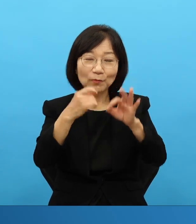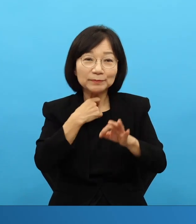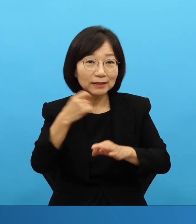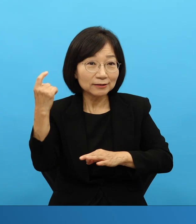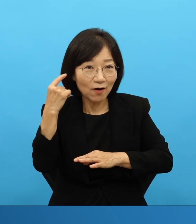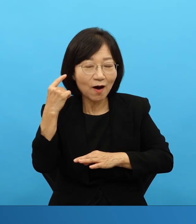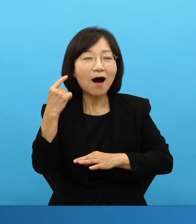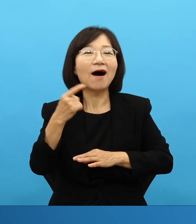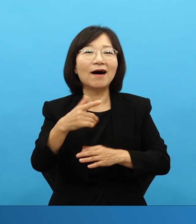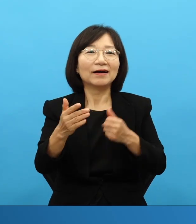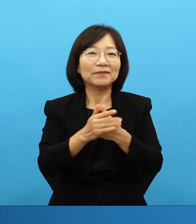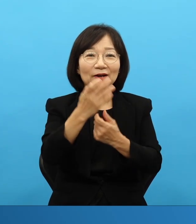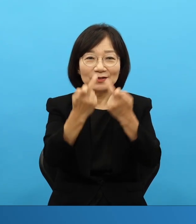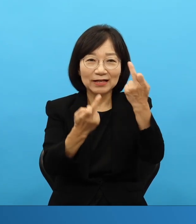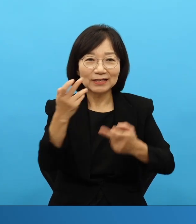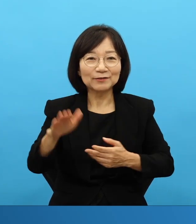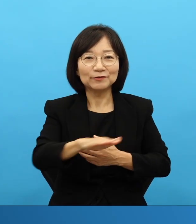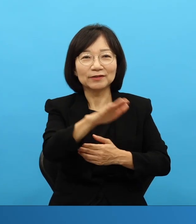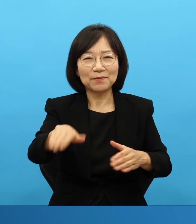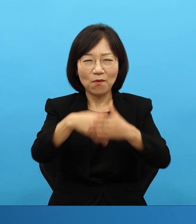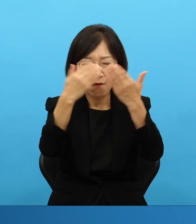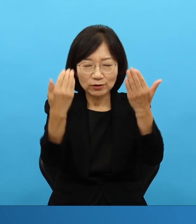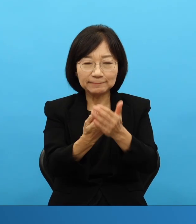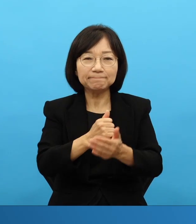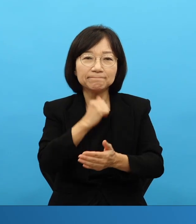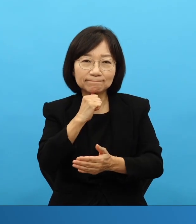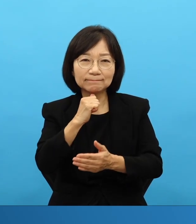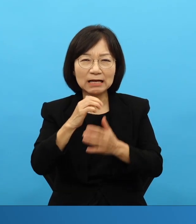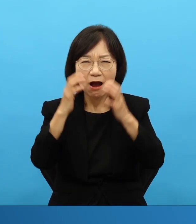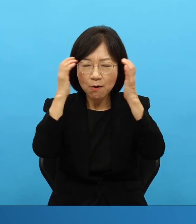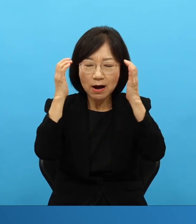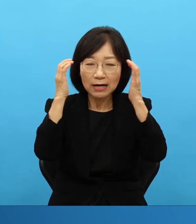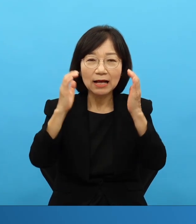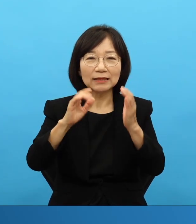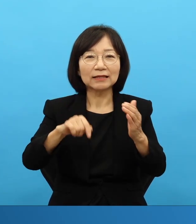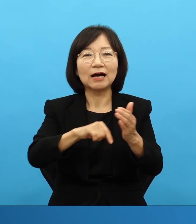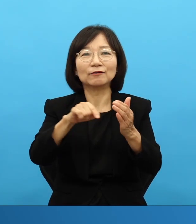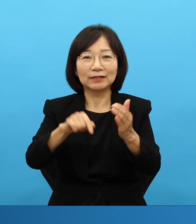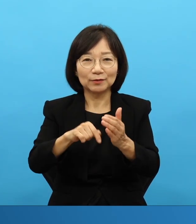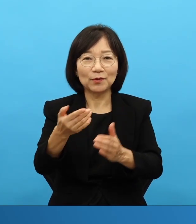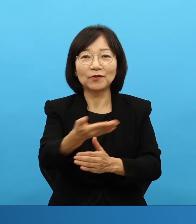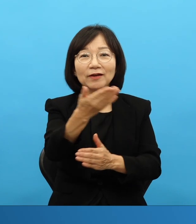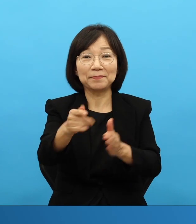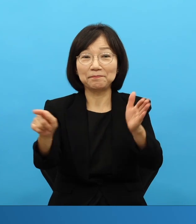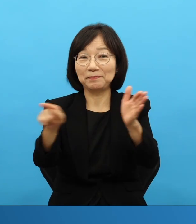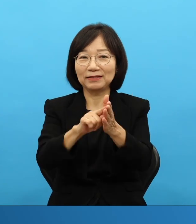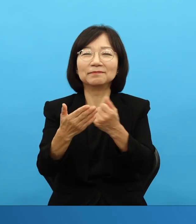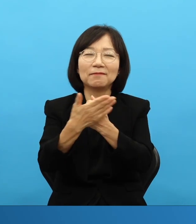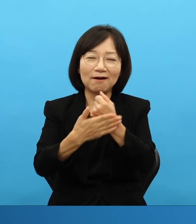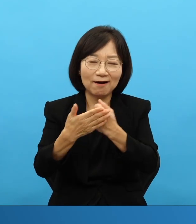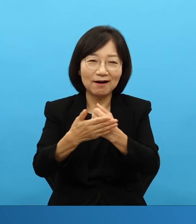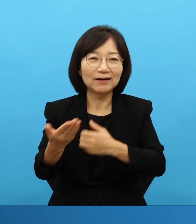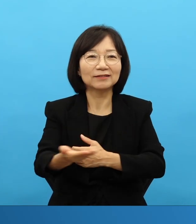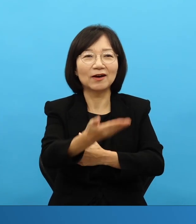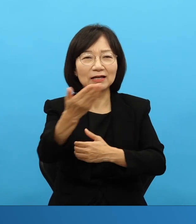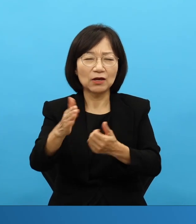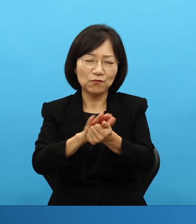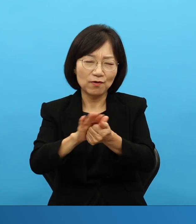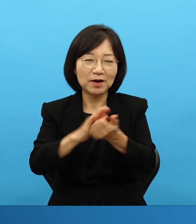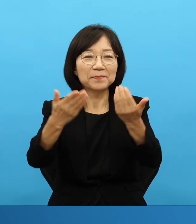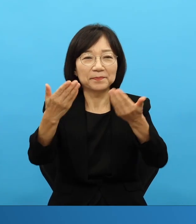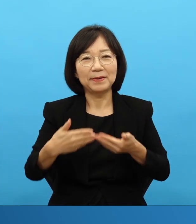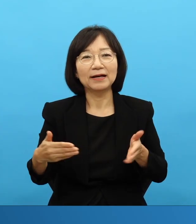찬양되게 하나님께 찬양 드릴 때 모든 흑암이 무너지는 찬양이 되게 하여 주시옵소서. As David choir gives its praise unto you, may the forces